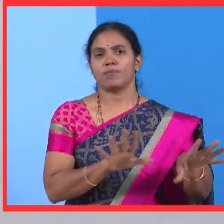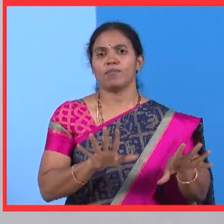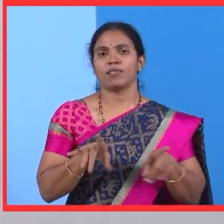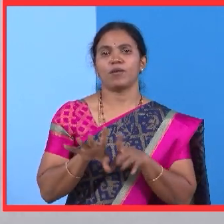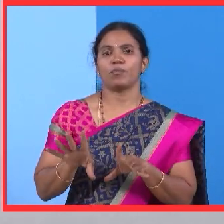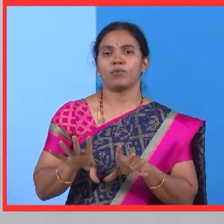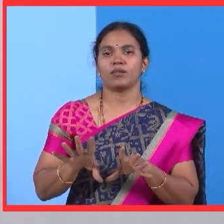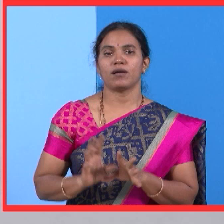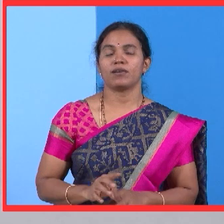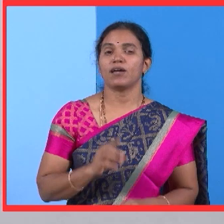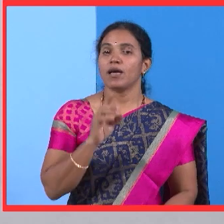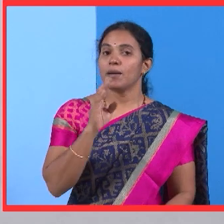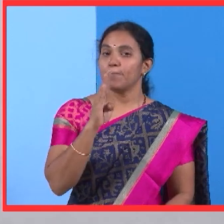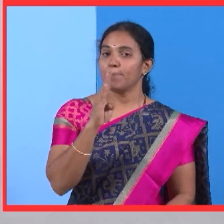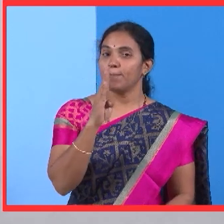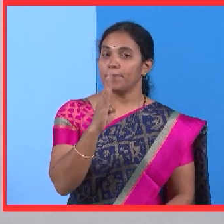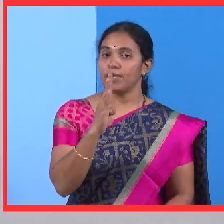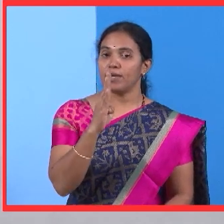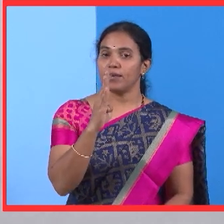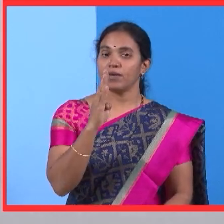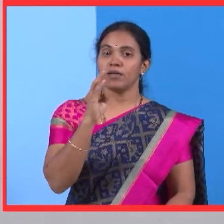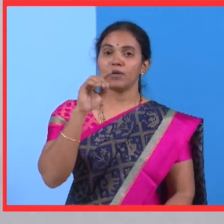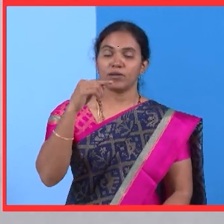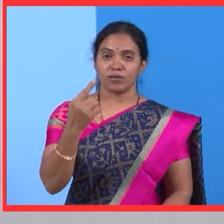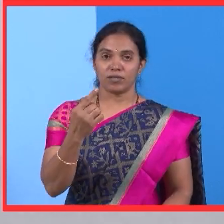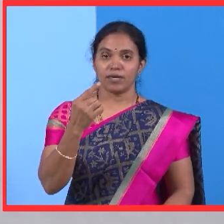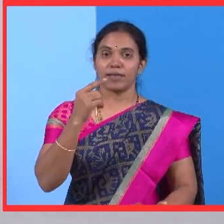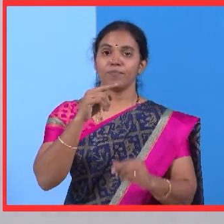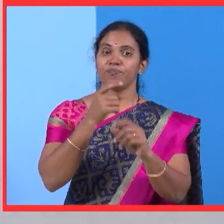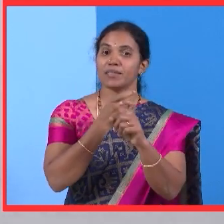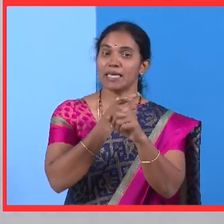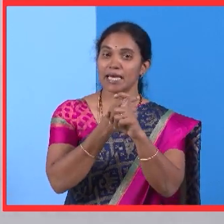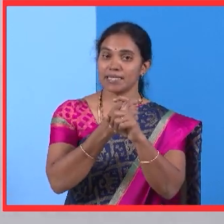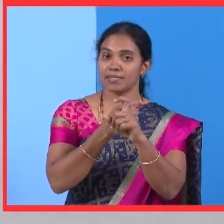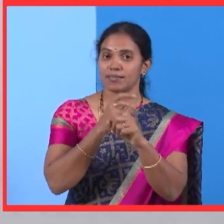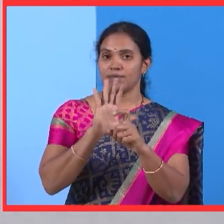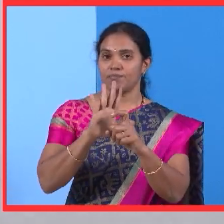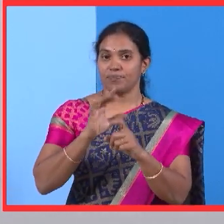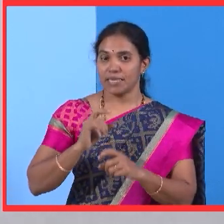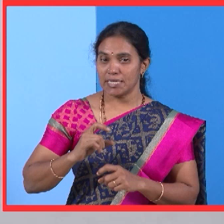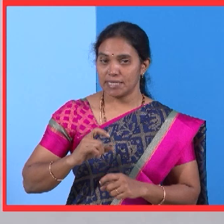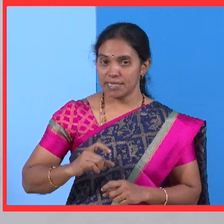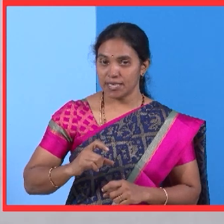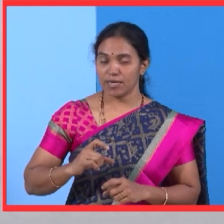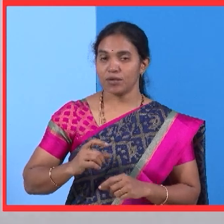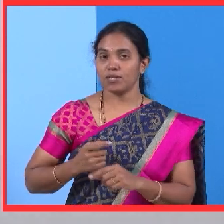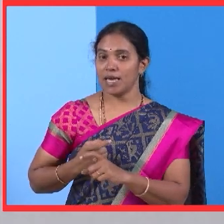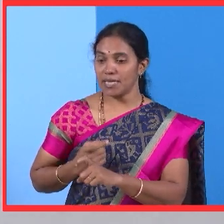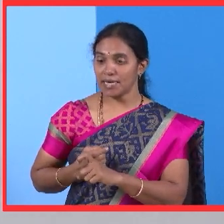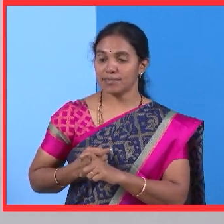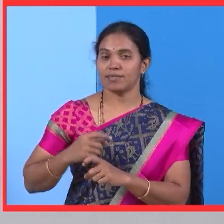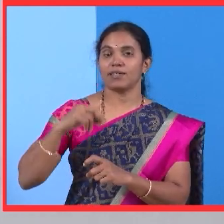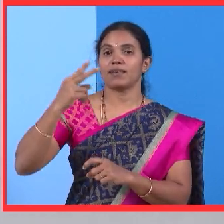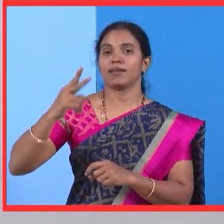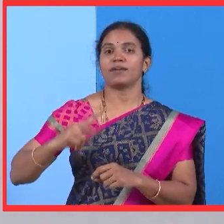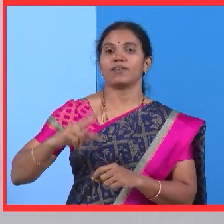டீயினுடைய ஆயத்தொலைகளை கணக்கிட பியினுடைய எக்ஸாய தொலைவையும் சீனுடைய எக்ஸாய தொலைவையும்